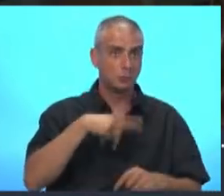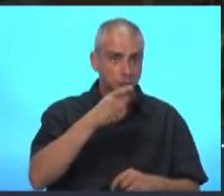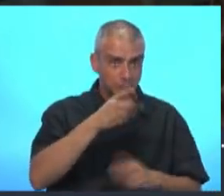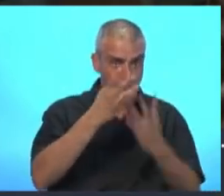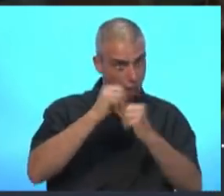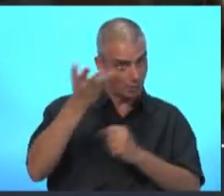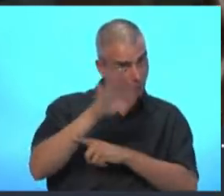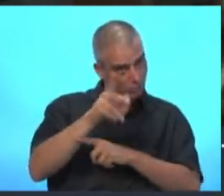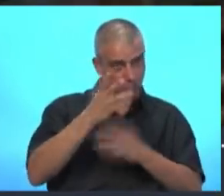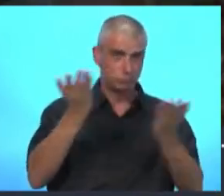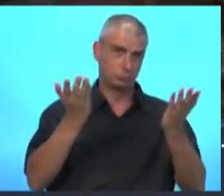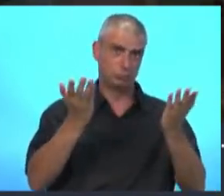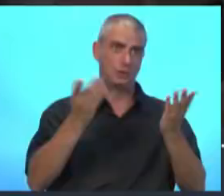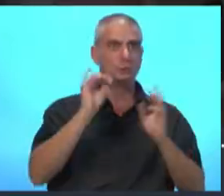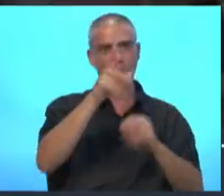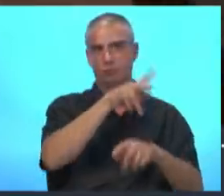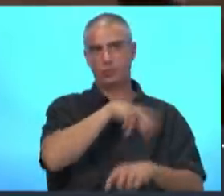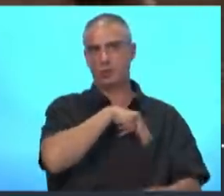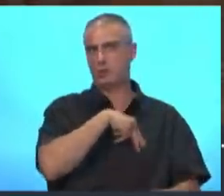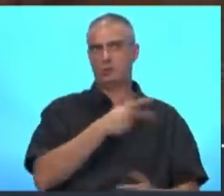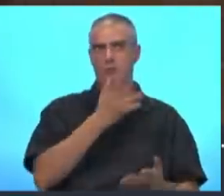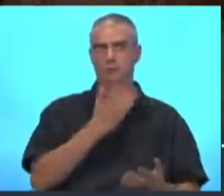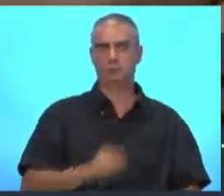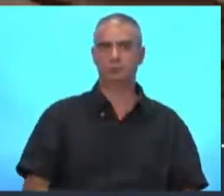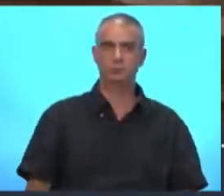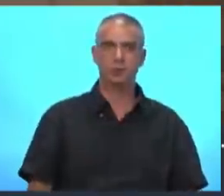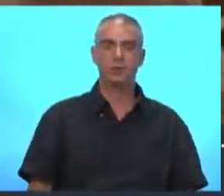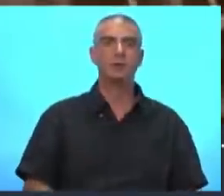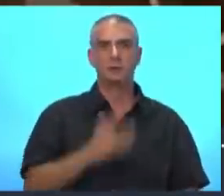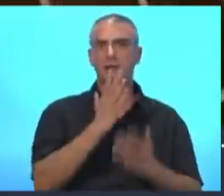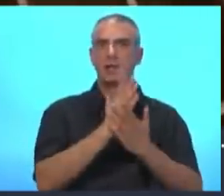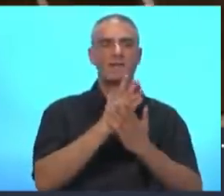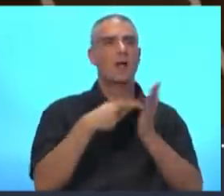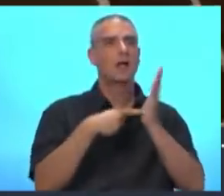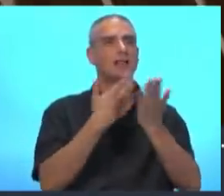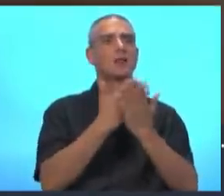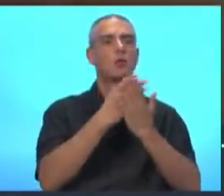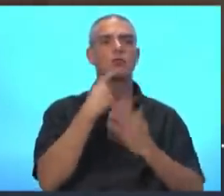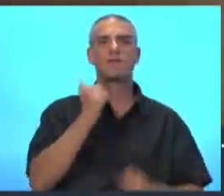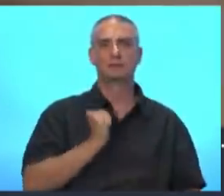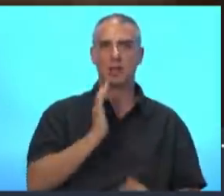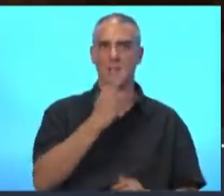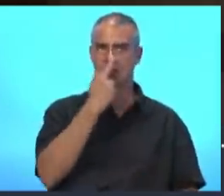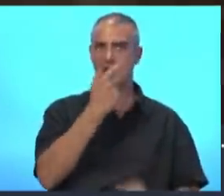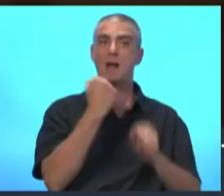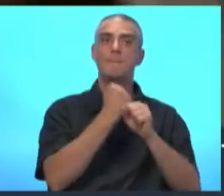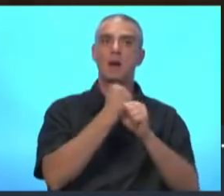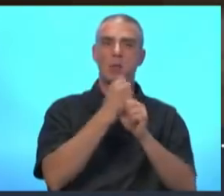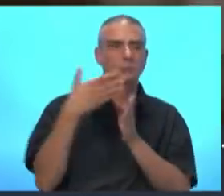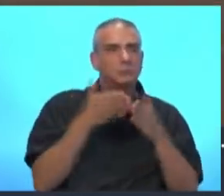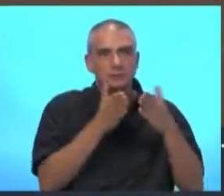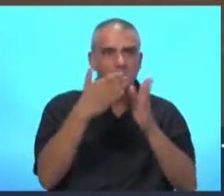באי וסילה, עשן מתחמלוש מסאוליתו. זה כבר תיעוד של דובר צה"ל, כך נראתה הפעילות בסמטאות